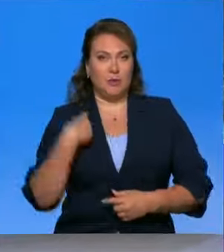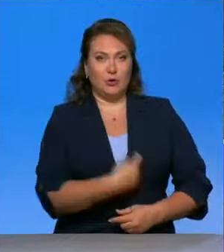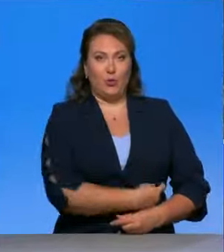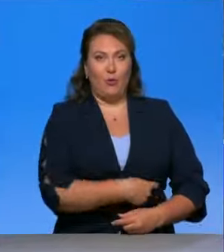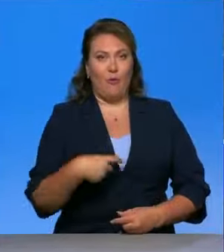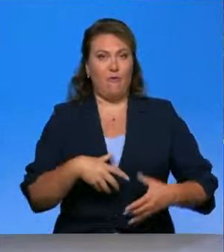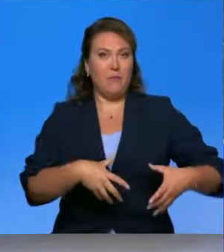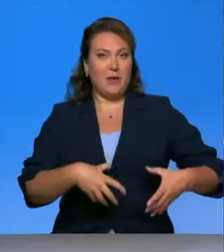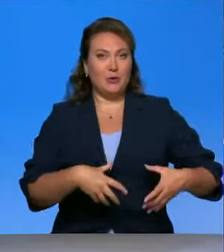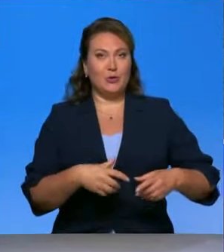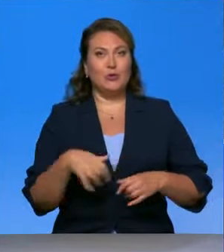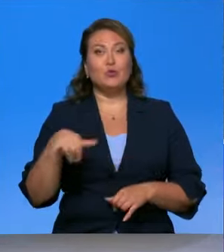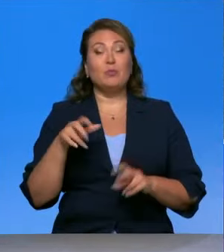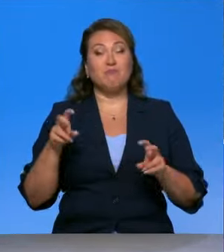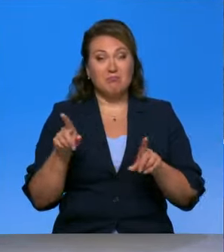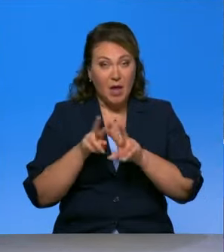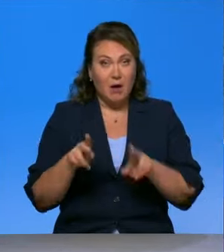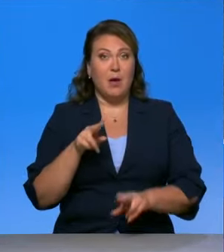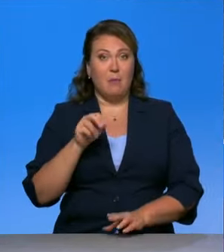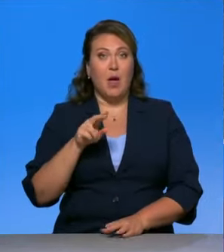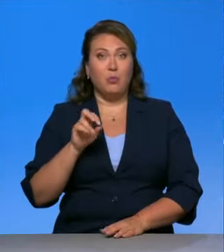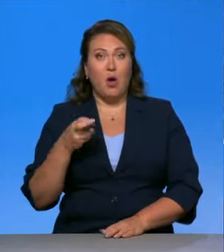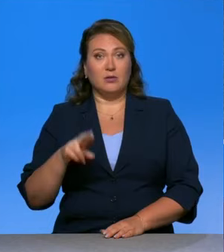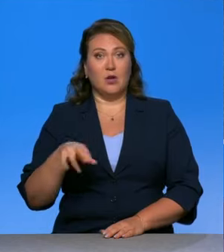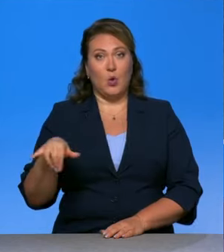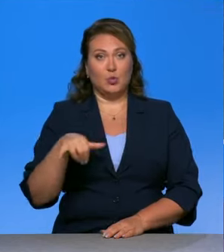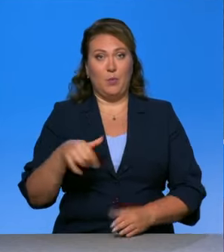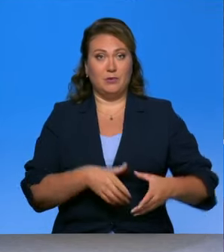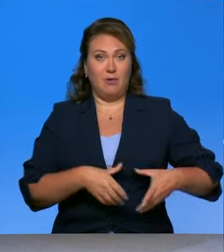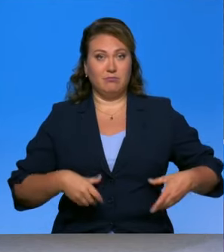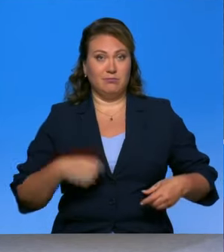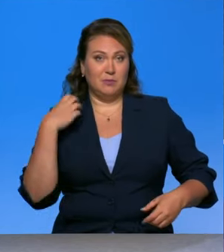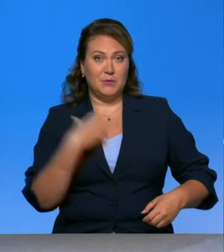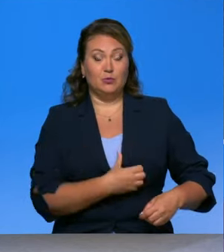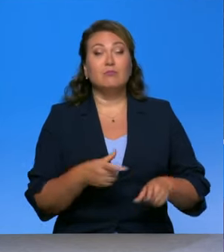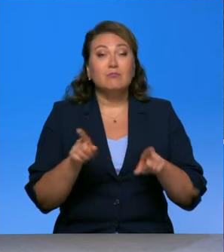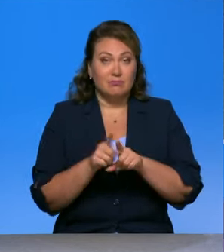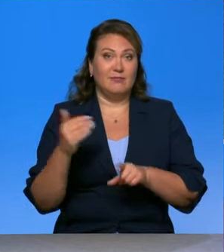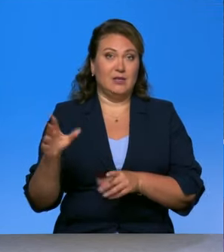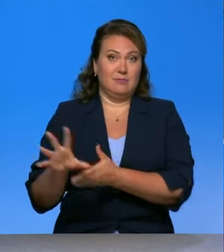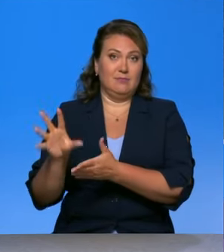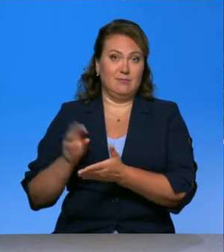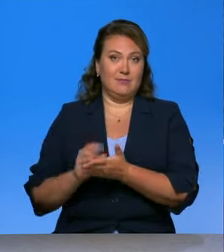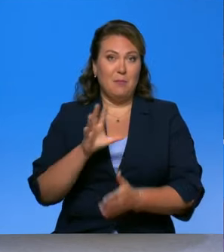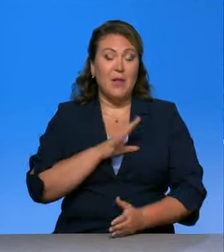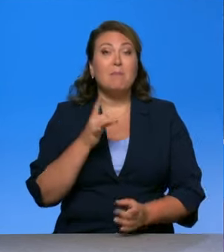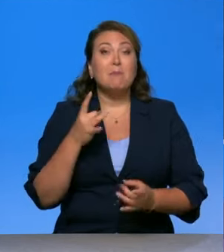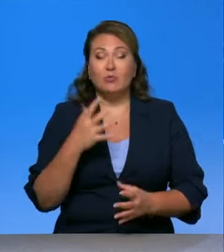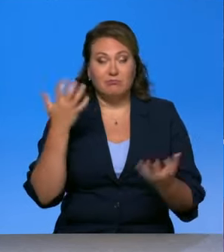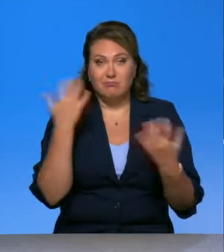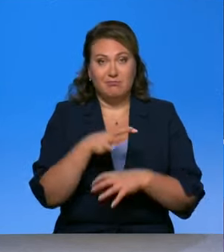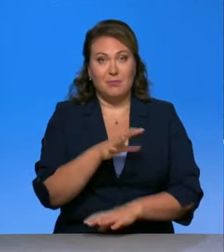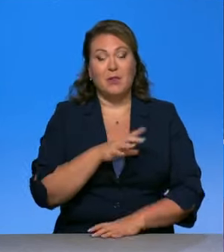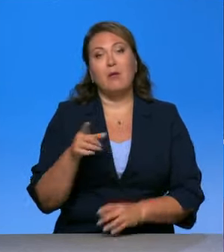вот впереди она. Папуасская сумочка Белум. Да? Они просто не знают. Вы просто не подглядели, так они просто,